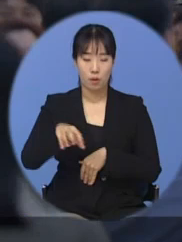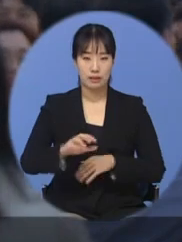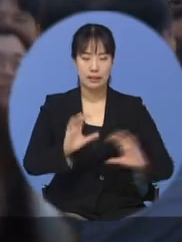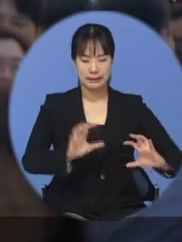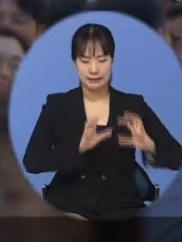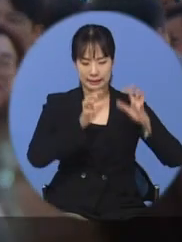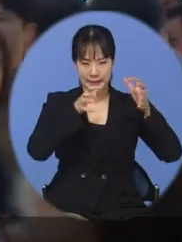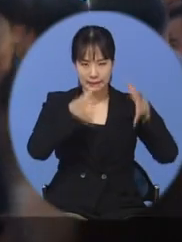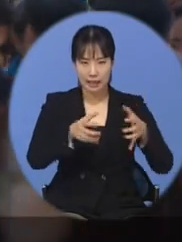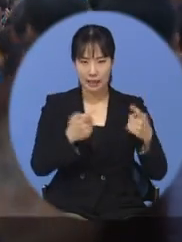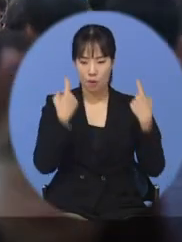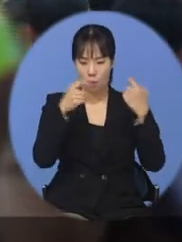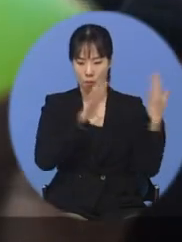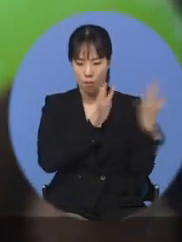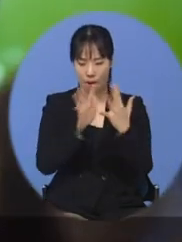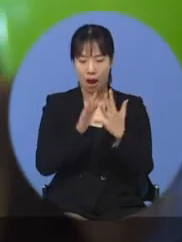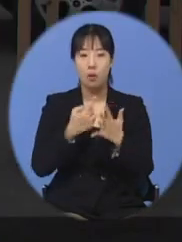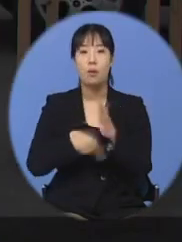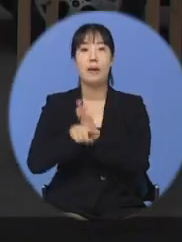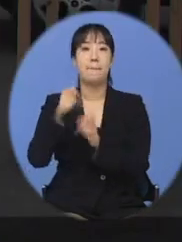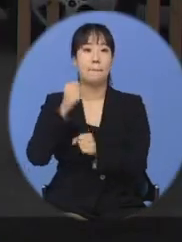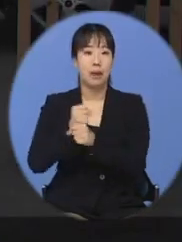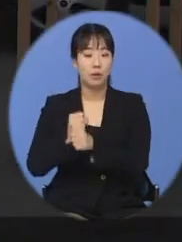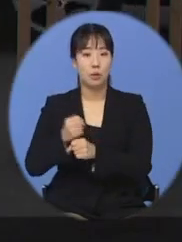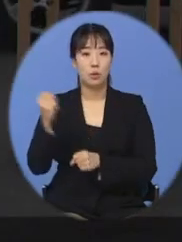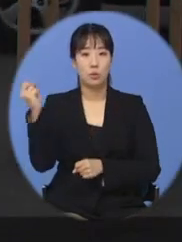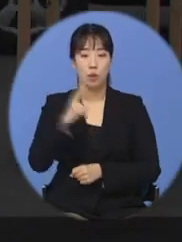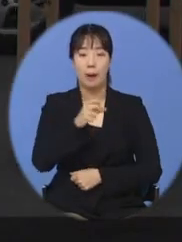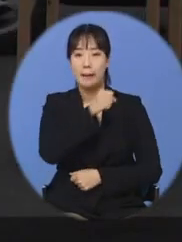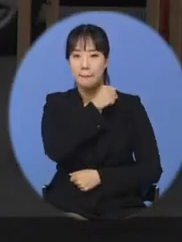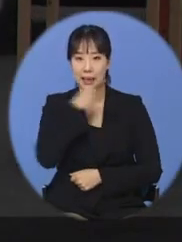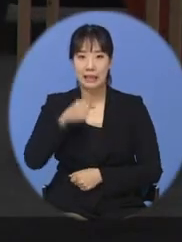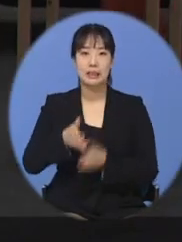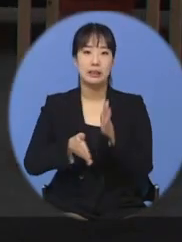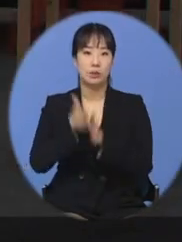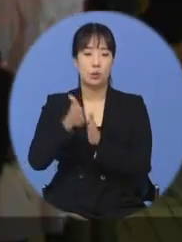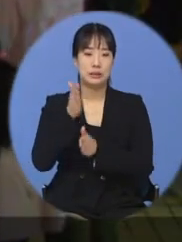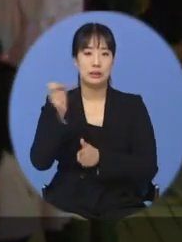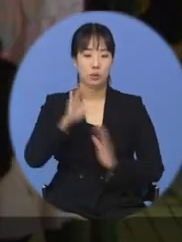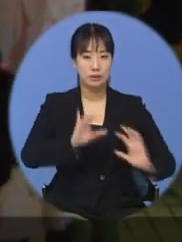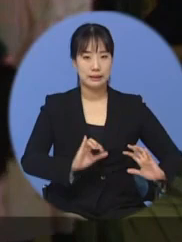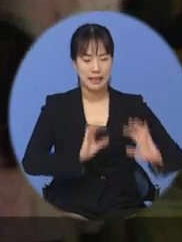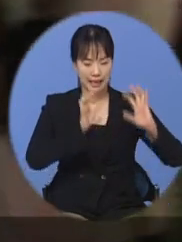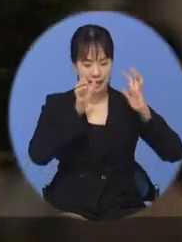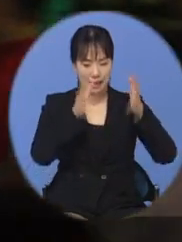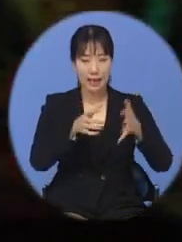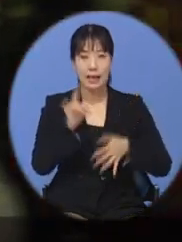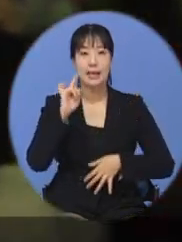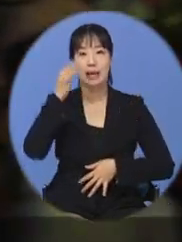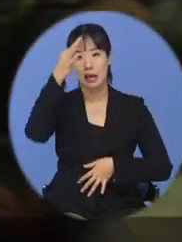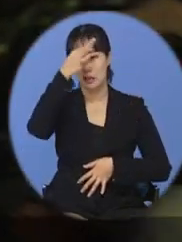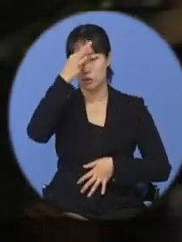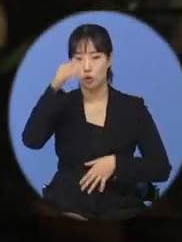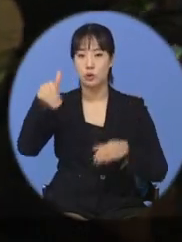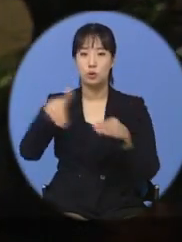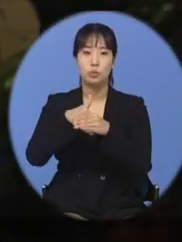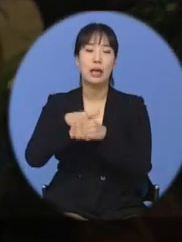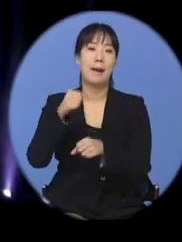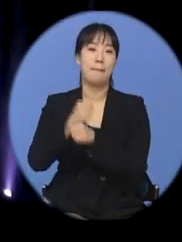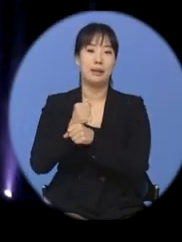세계적인 도보여행의 메카로 조성하고 글로벌 맛의 도시, 세계적인 문화예술도시도 조성될